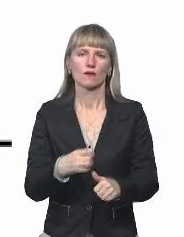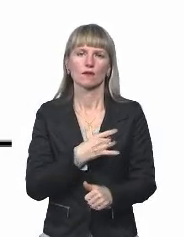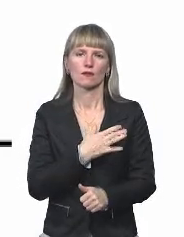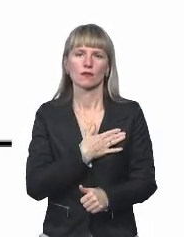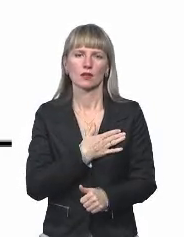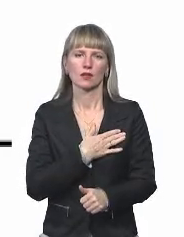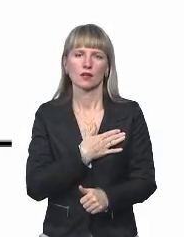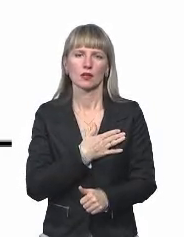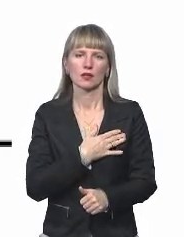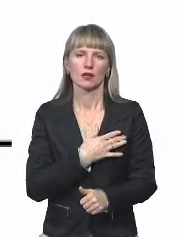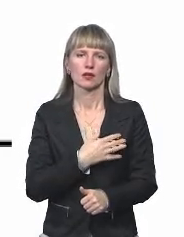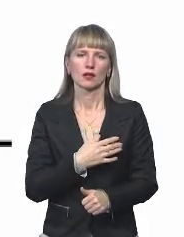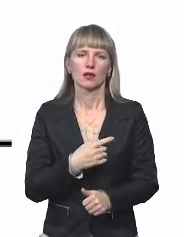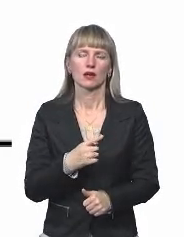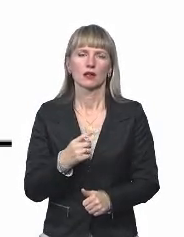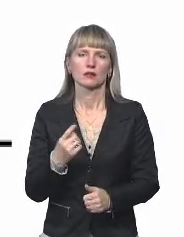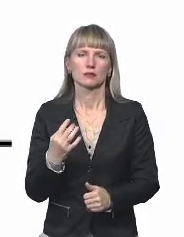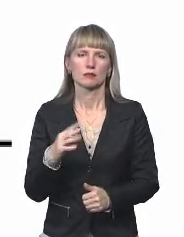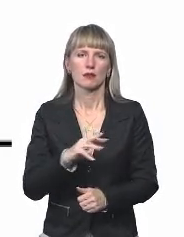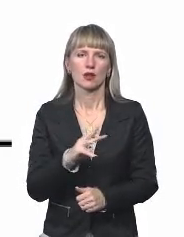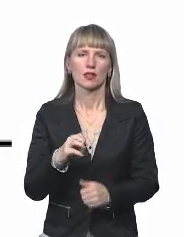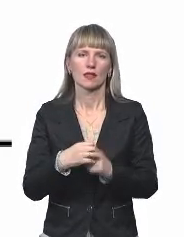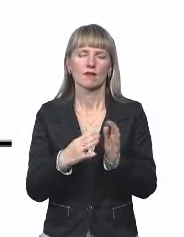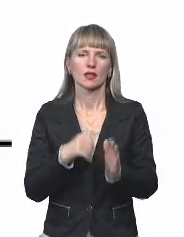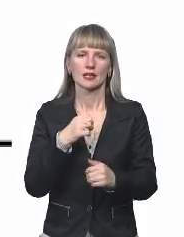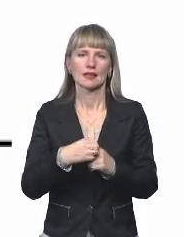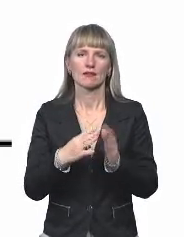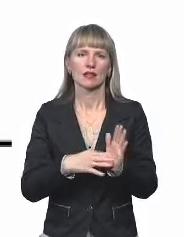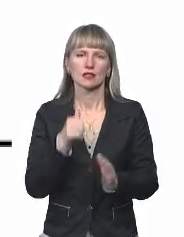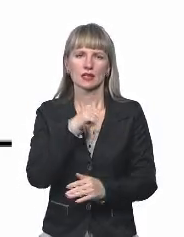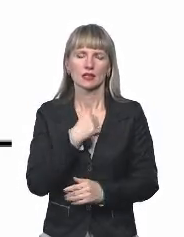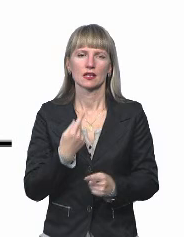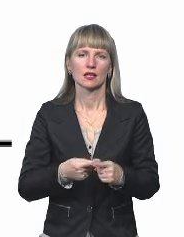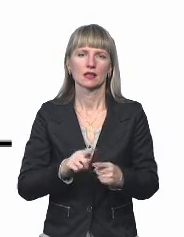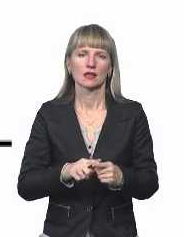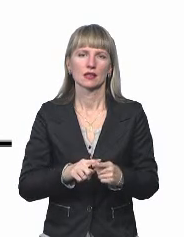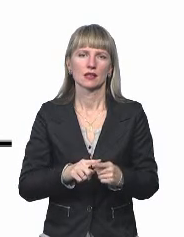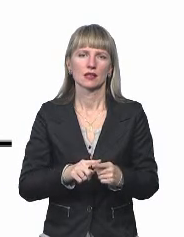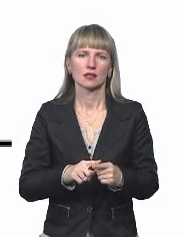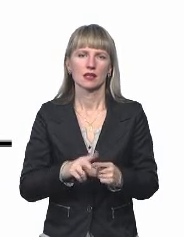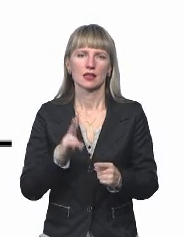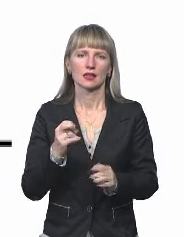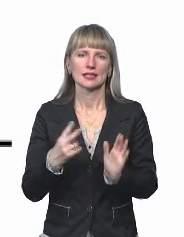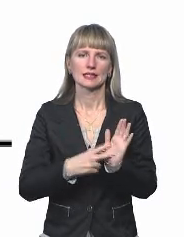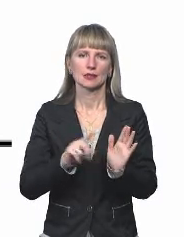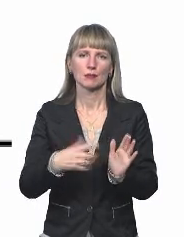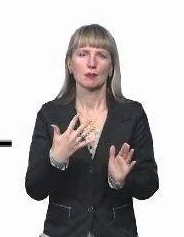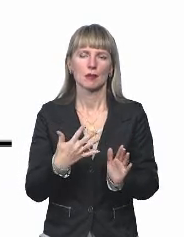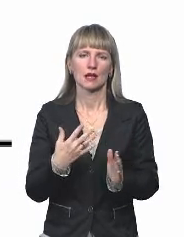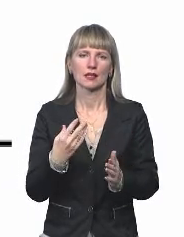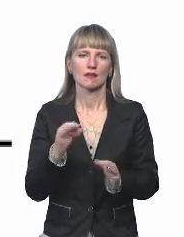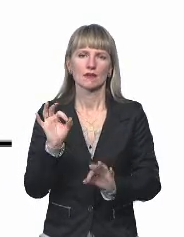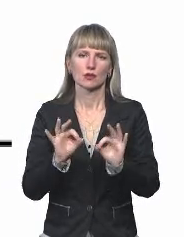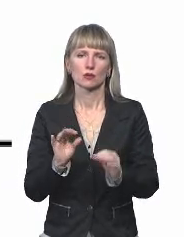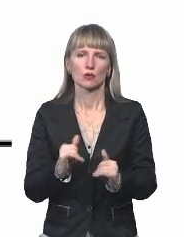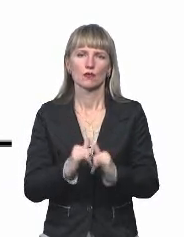184 мільйони, 18-й рік, 19-й рік – це вже на 7,5% збільшилося